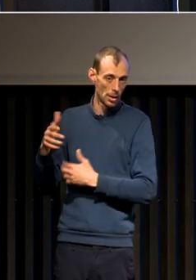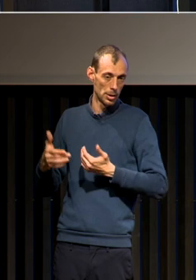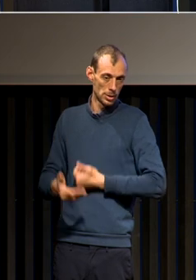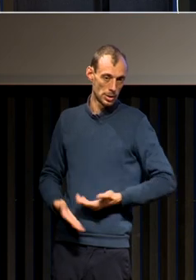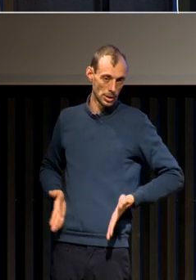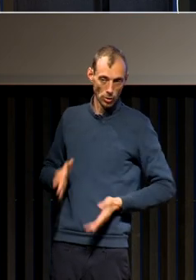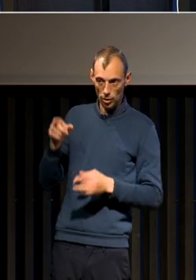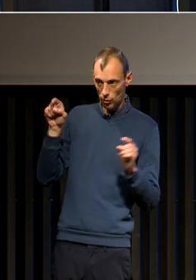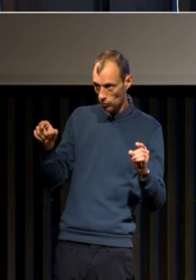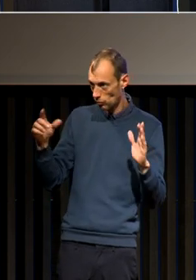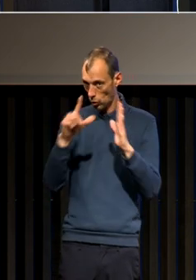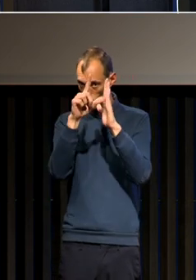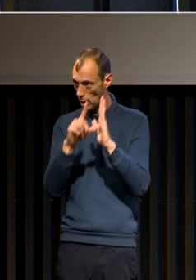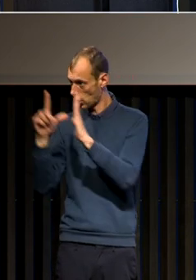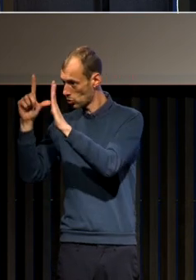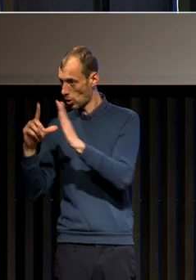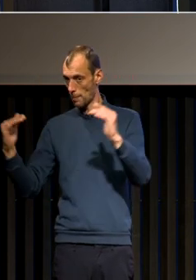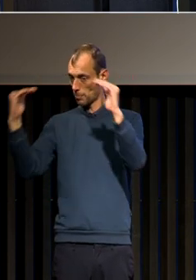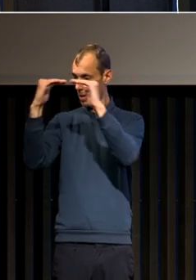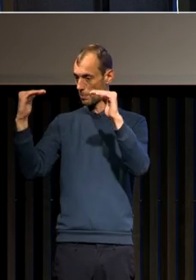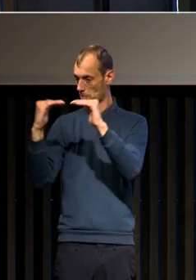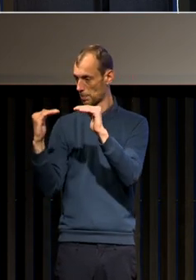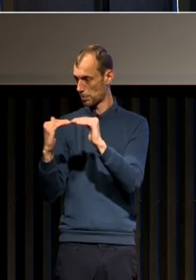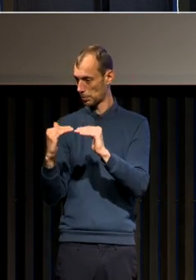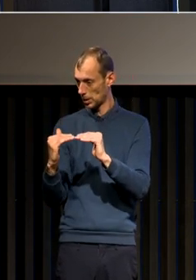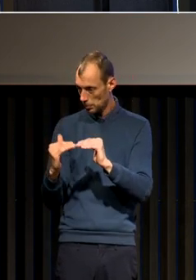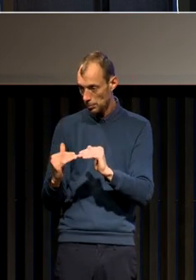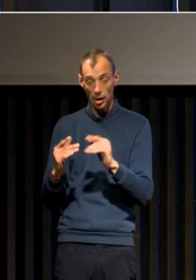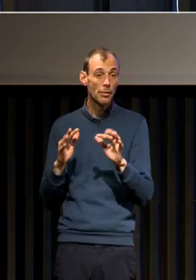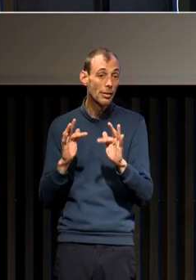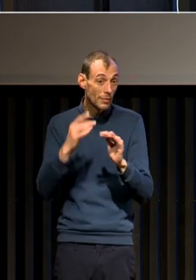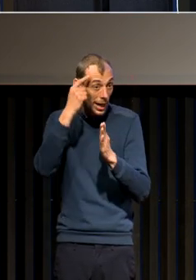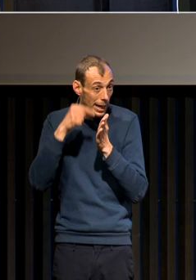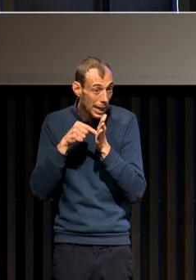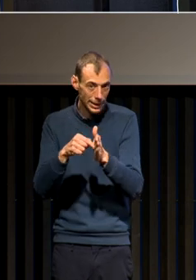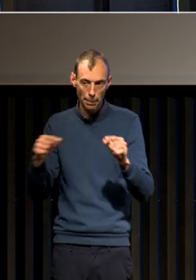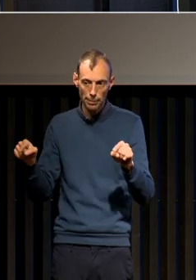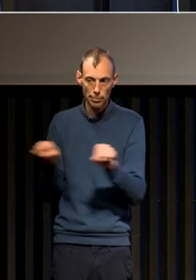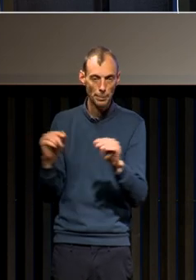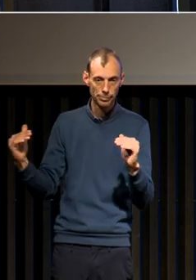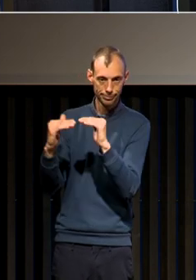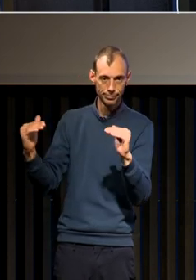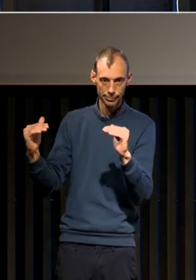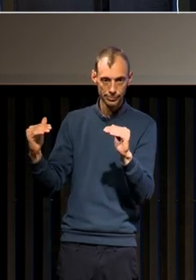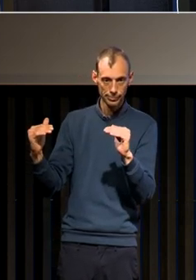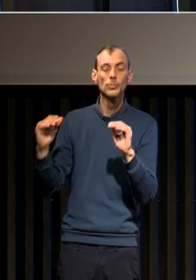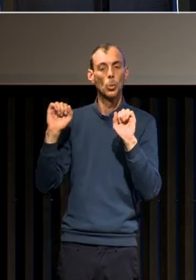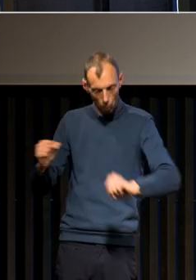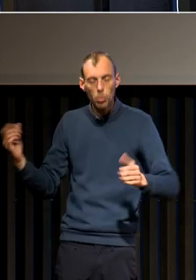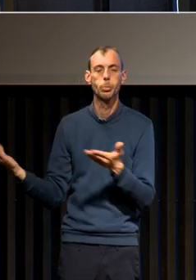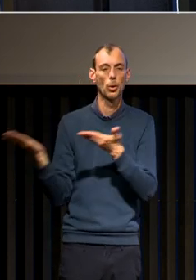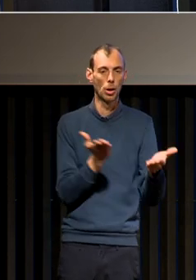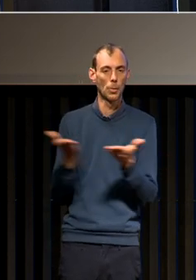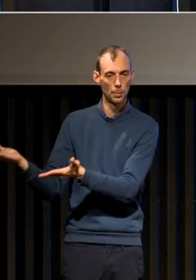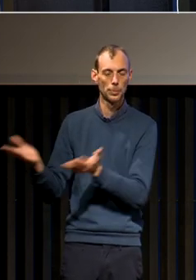mêmes législations, les mêmes principes éthiques. Ça veut dire qu'un couple ne peut pas